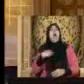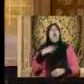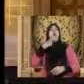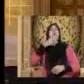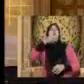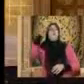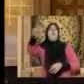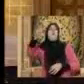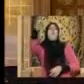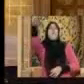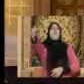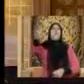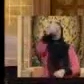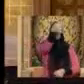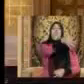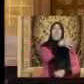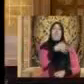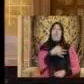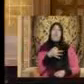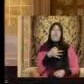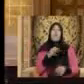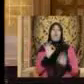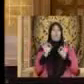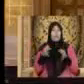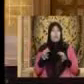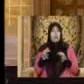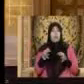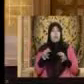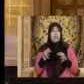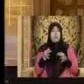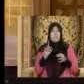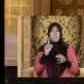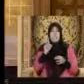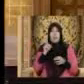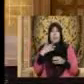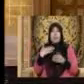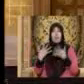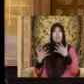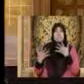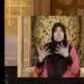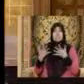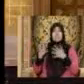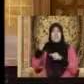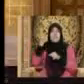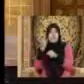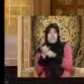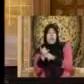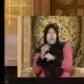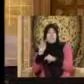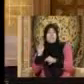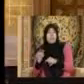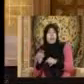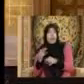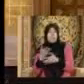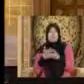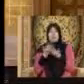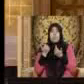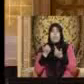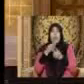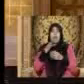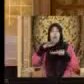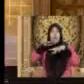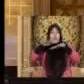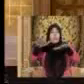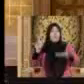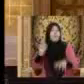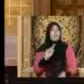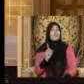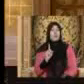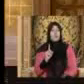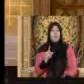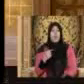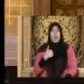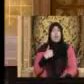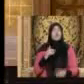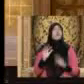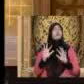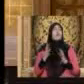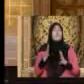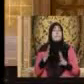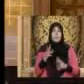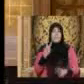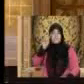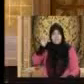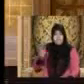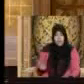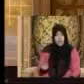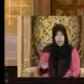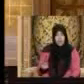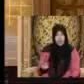خبر صحيح، أيوة أنت هو خبر صحيح، وأنت شنو مهمتك حيال هذا الخبر الصحيح؟ يعني ما دورك أنت أمام هذا الخبر